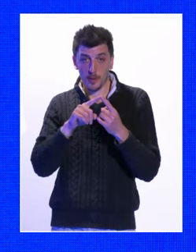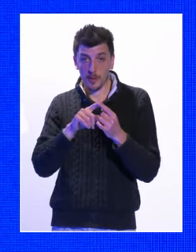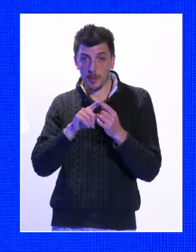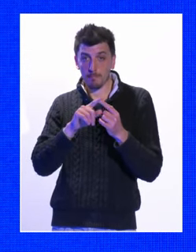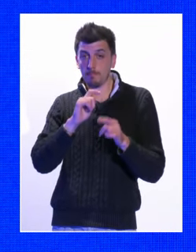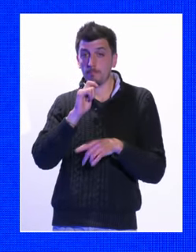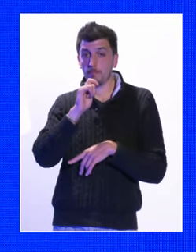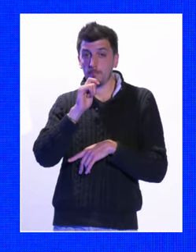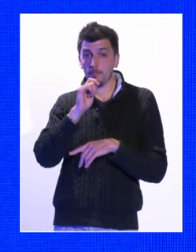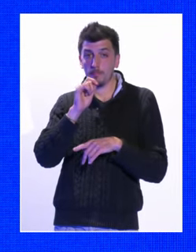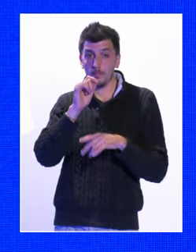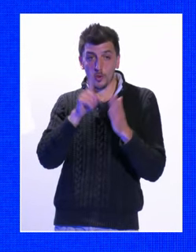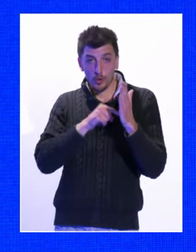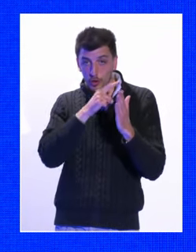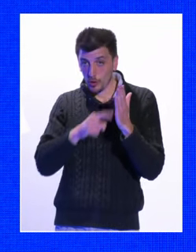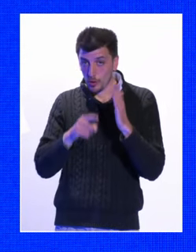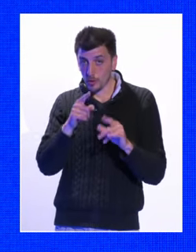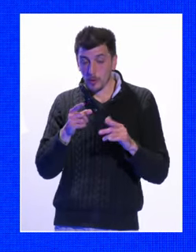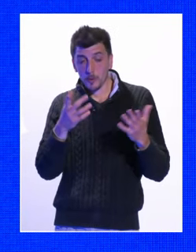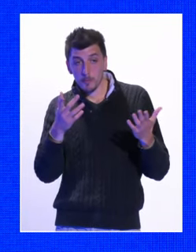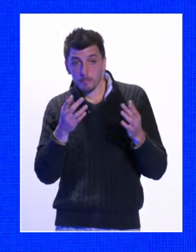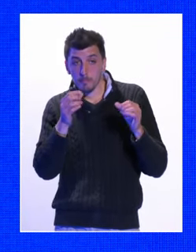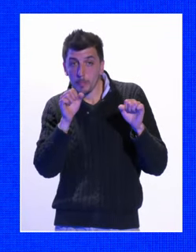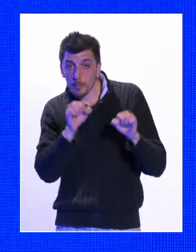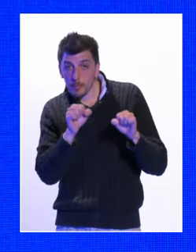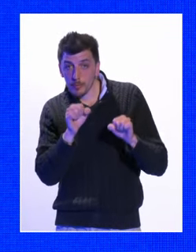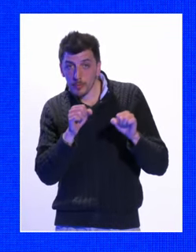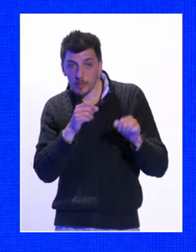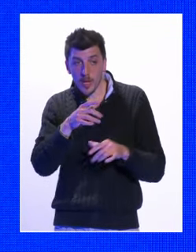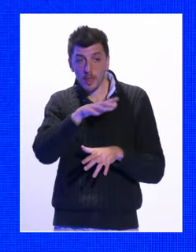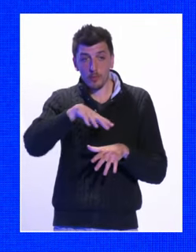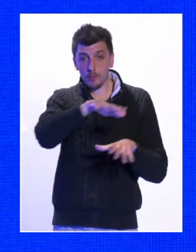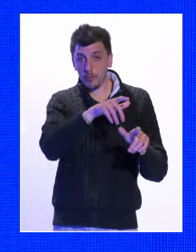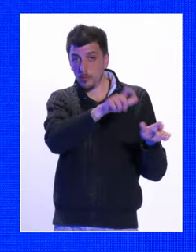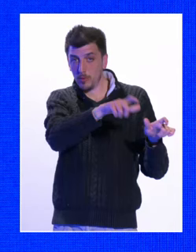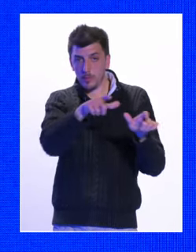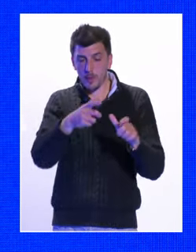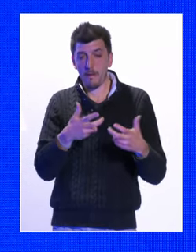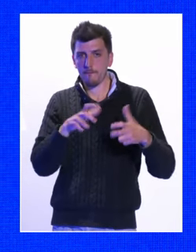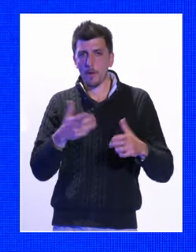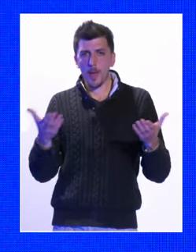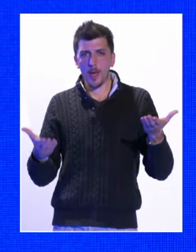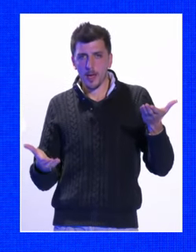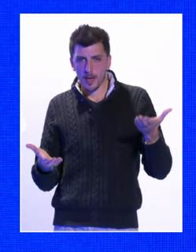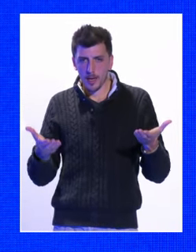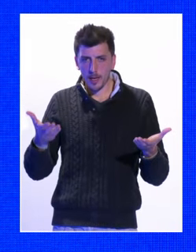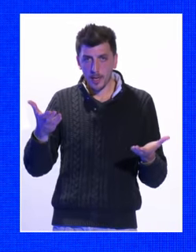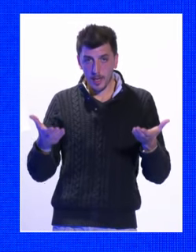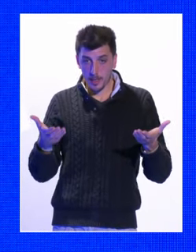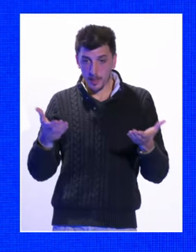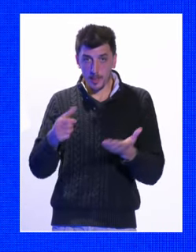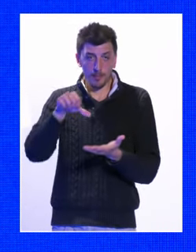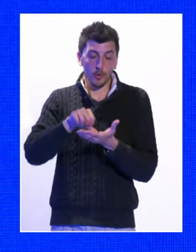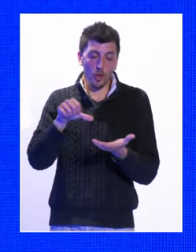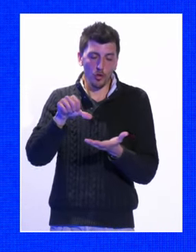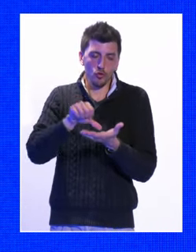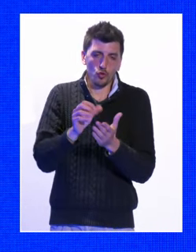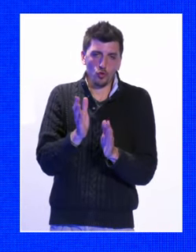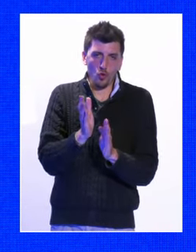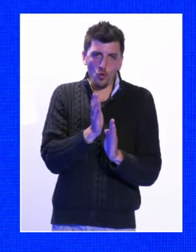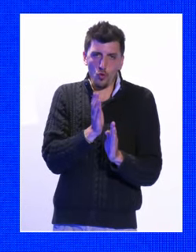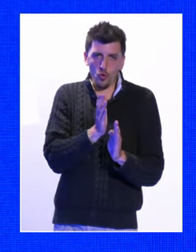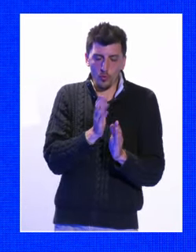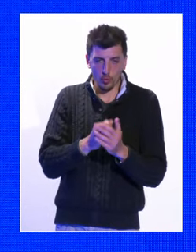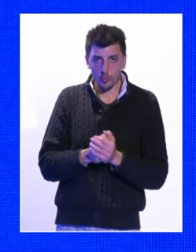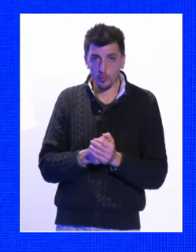éventuelle a fourni à tous ceux qui n'avaient pas envie de cet équilibre au centre et au centre-gauche un